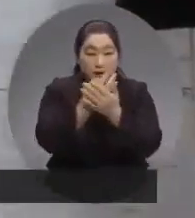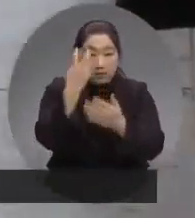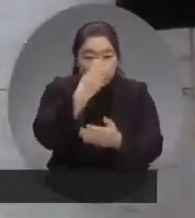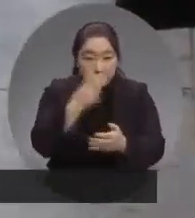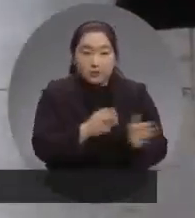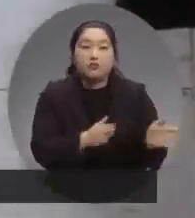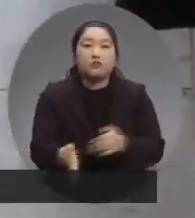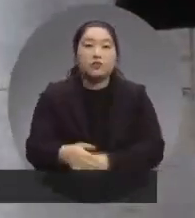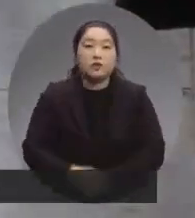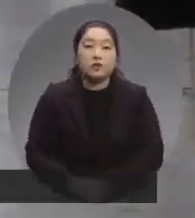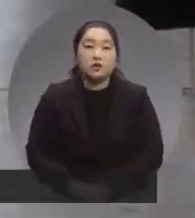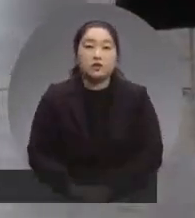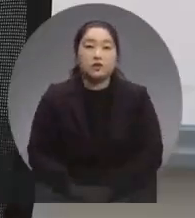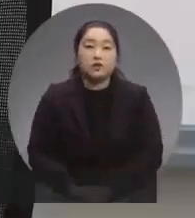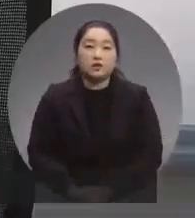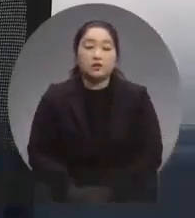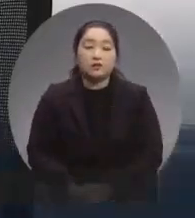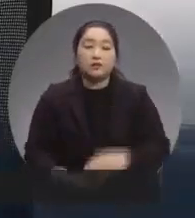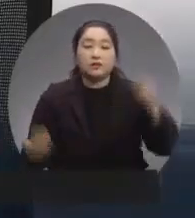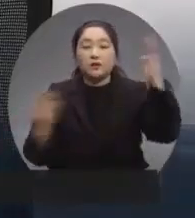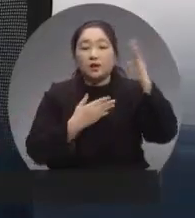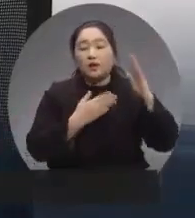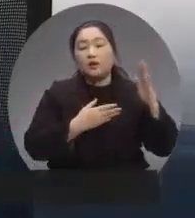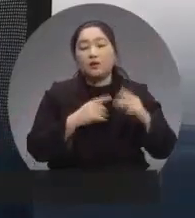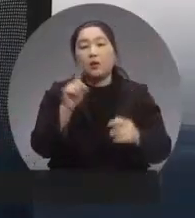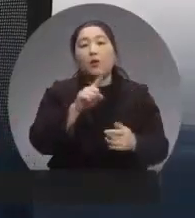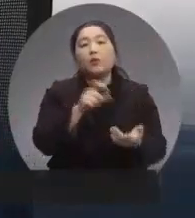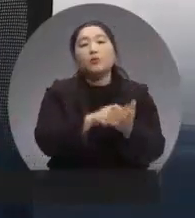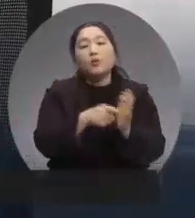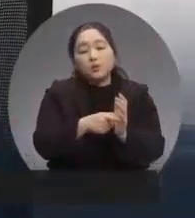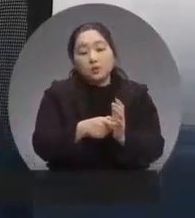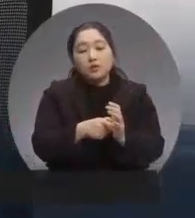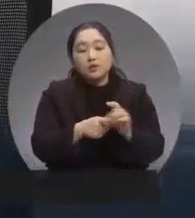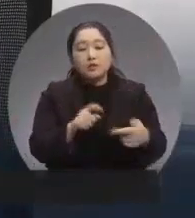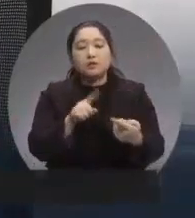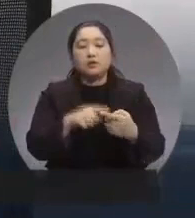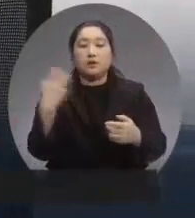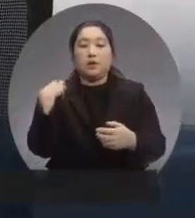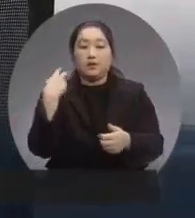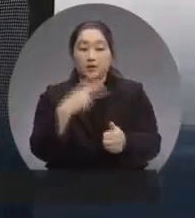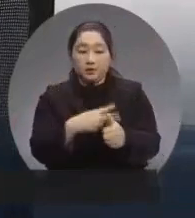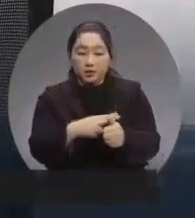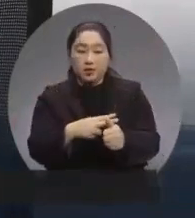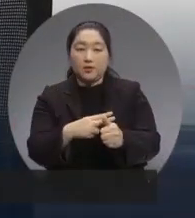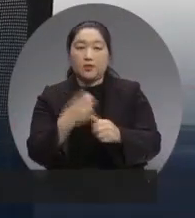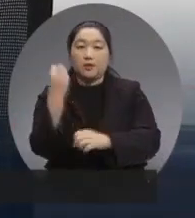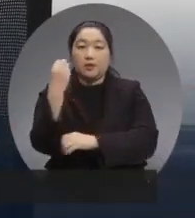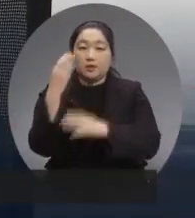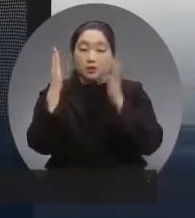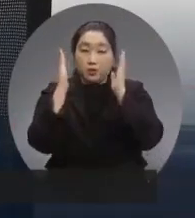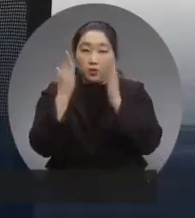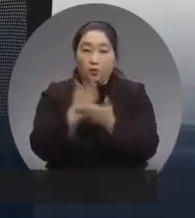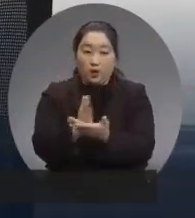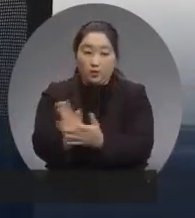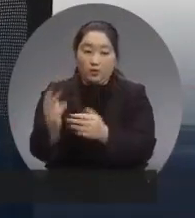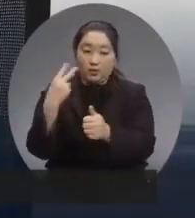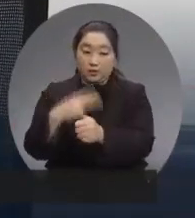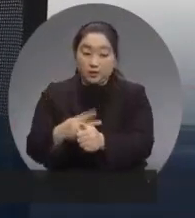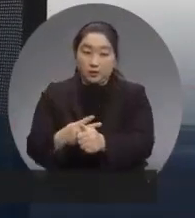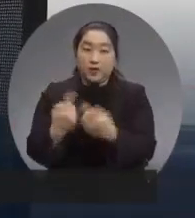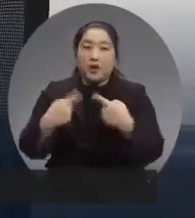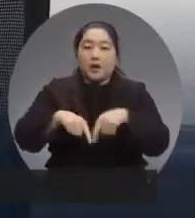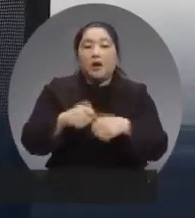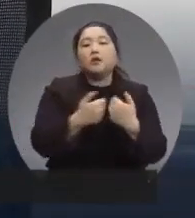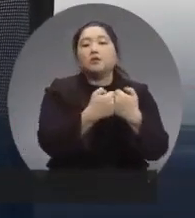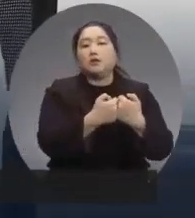대비하도록 했습니다. 뭐 이제 학생이 수준이 어느 정도인지 이런 것들을 담임 선생님과 또 기초 교과